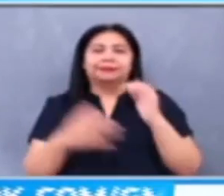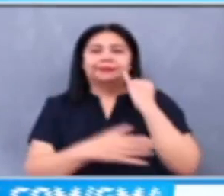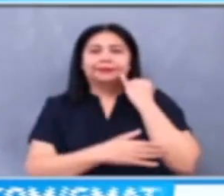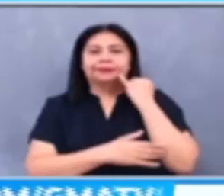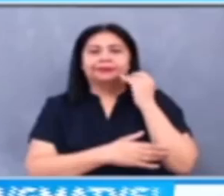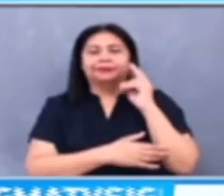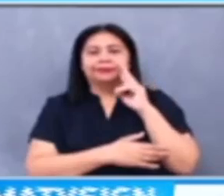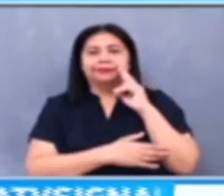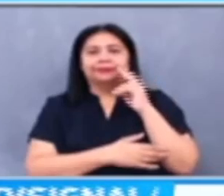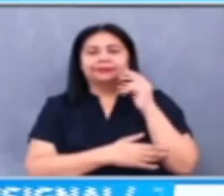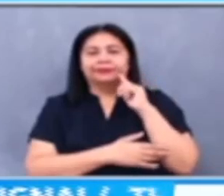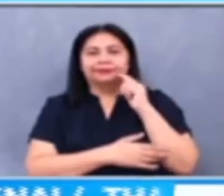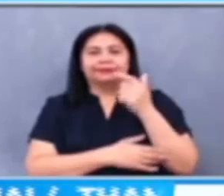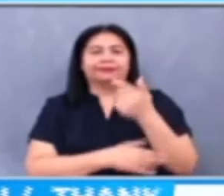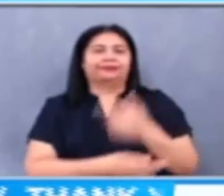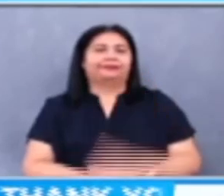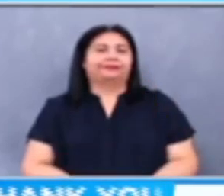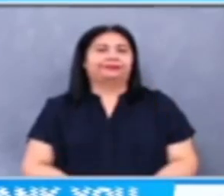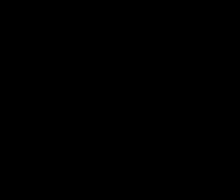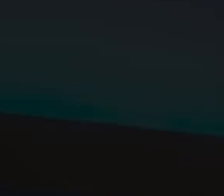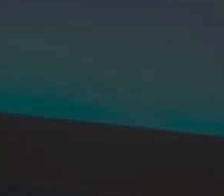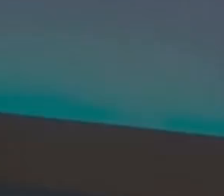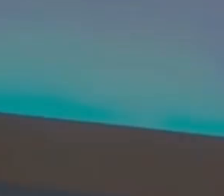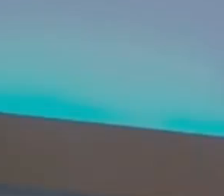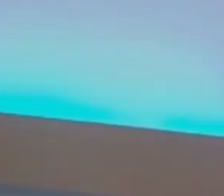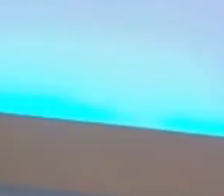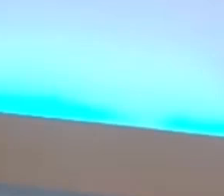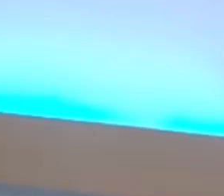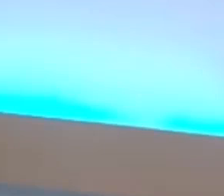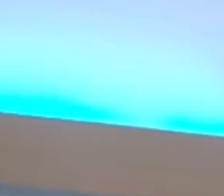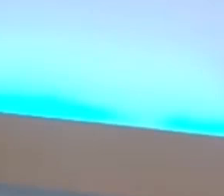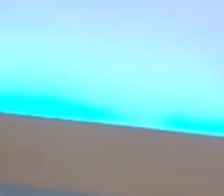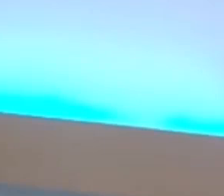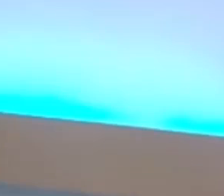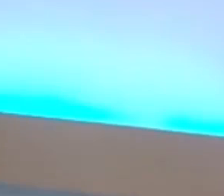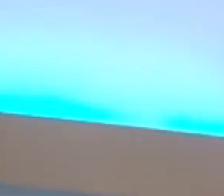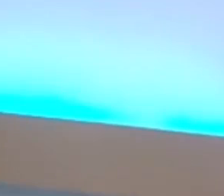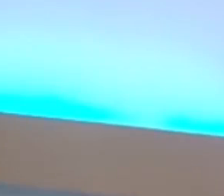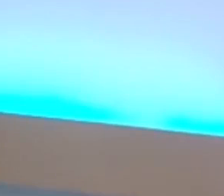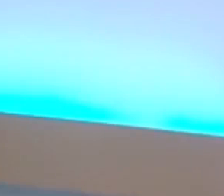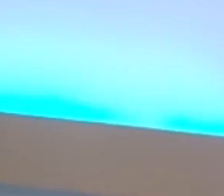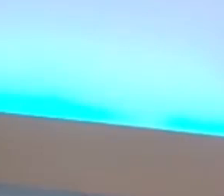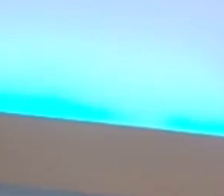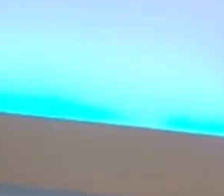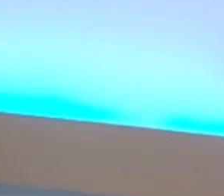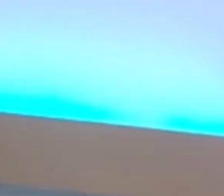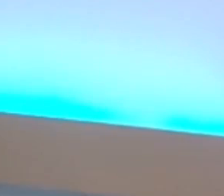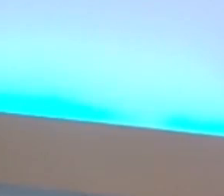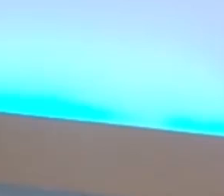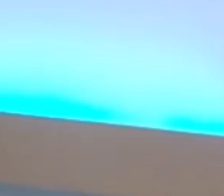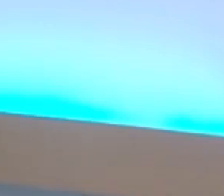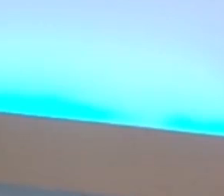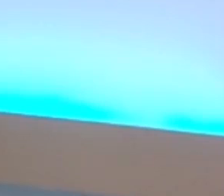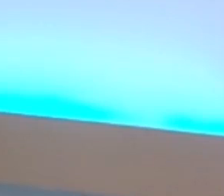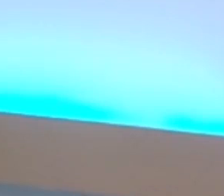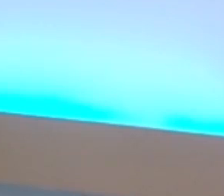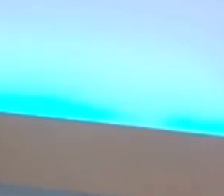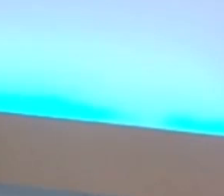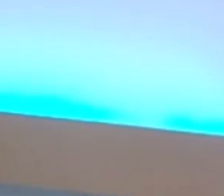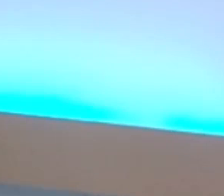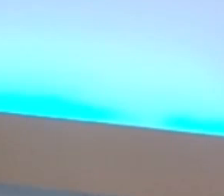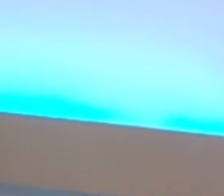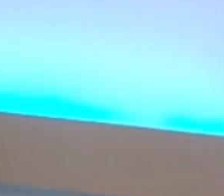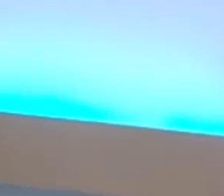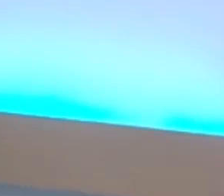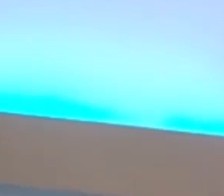ng Super Radio DZBB. Maging updated po sa mga maiinit na balita, maaaring mapanood ang Balitang Hali at ang iba